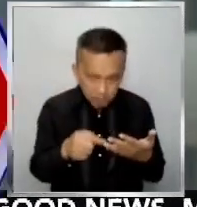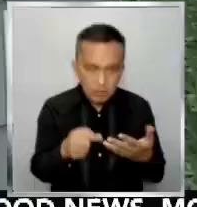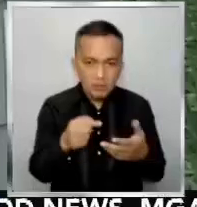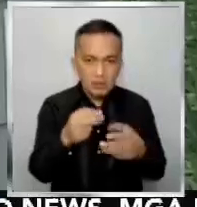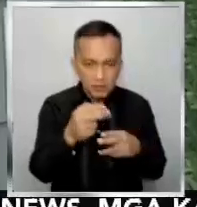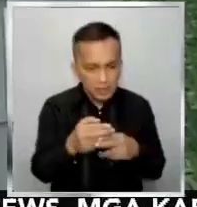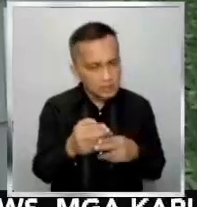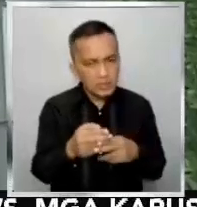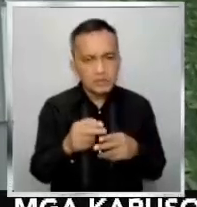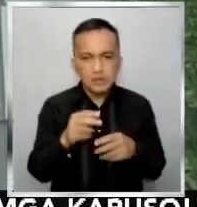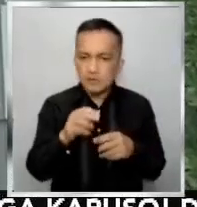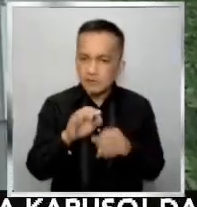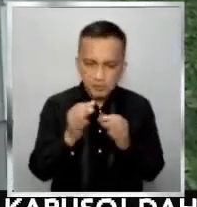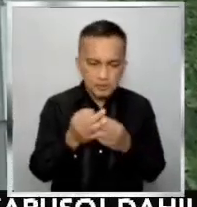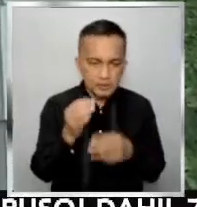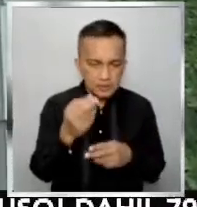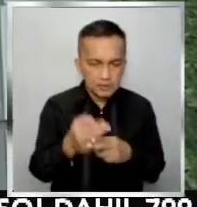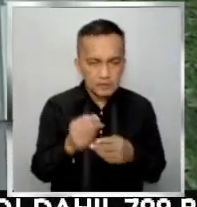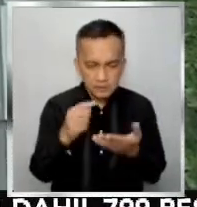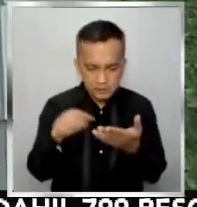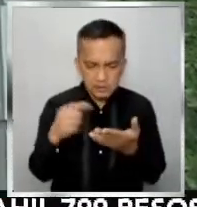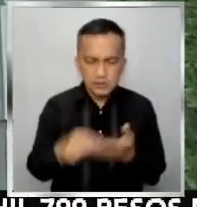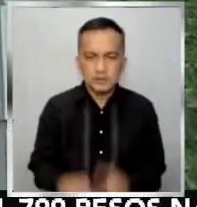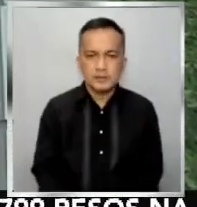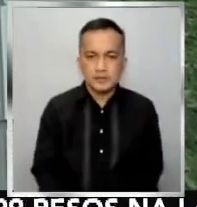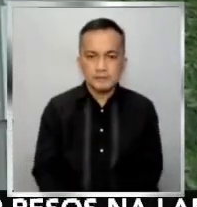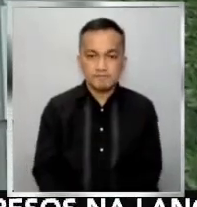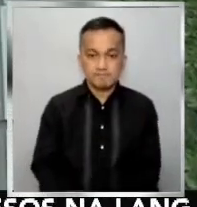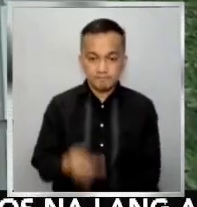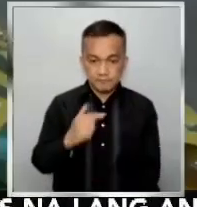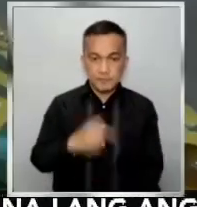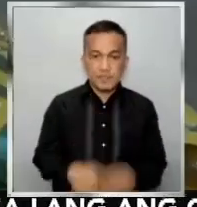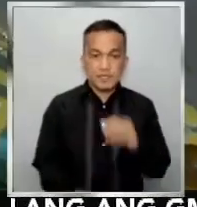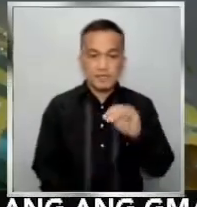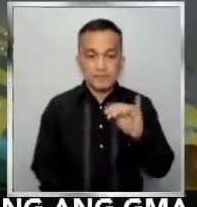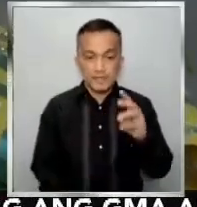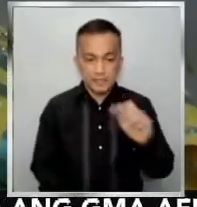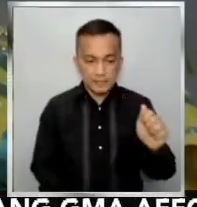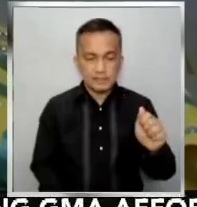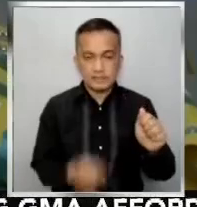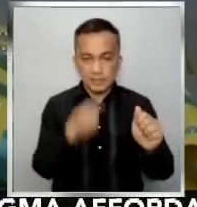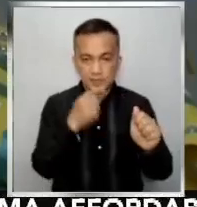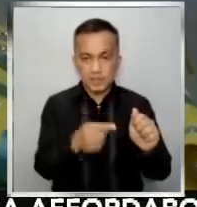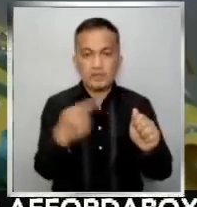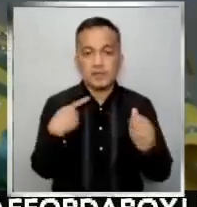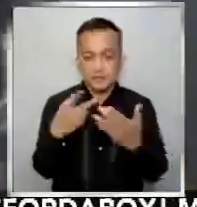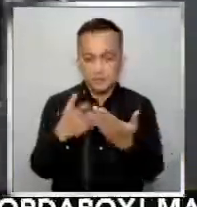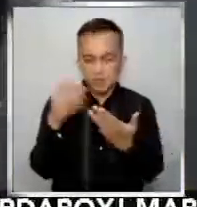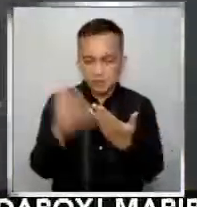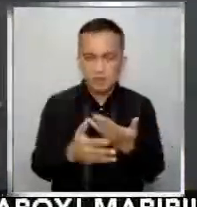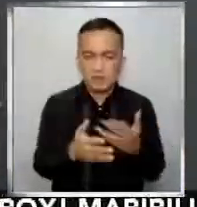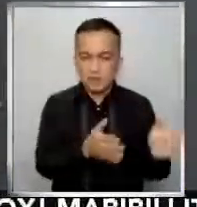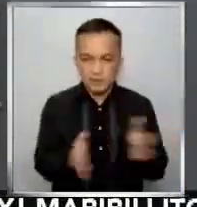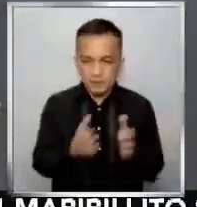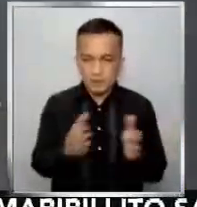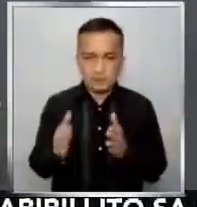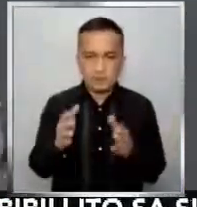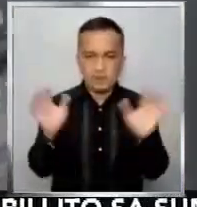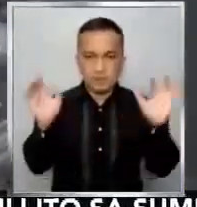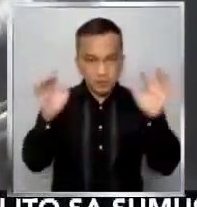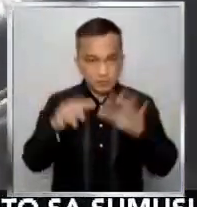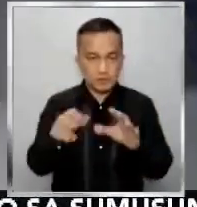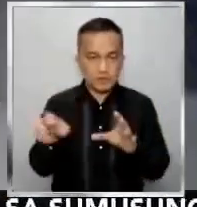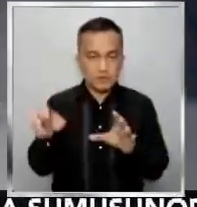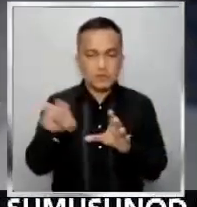ma-check ka agad. Sabi ng MIAA, may programa na sila para sa paghahanda sa pagdagsa ng mga pasahero sa